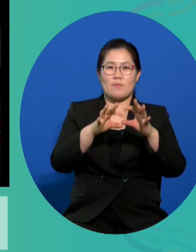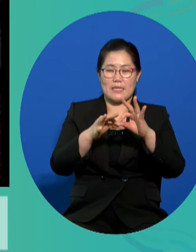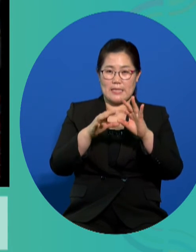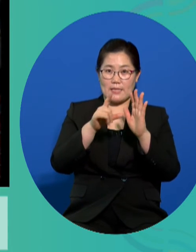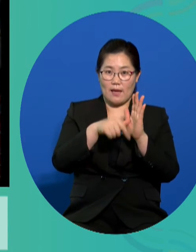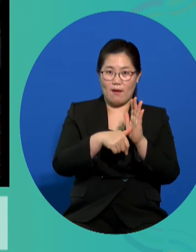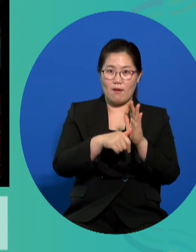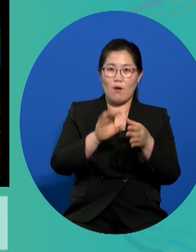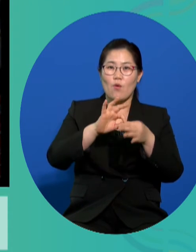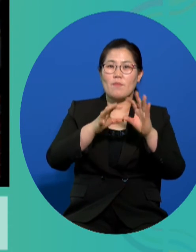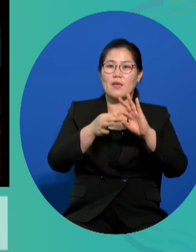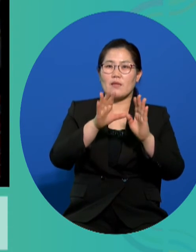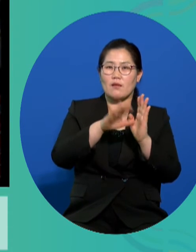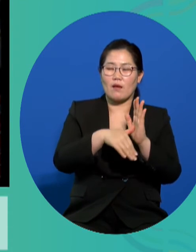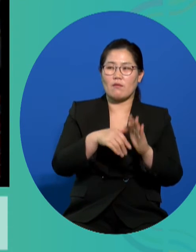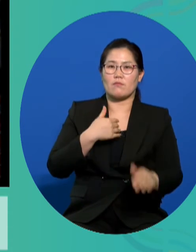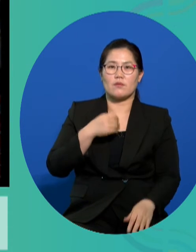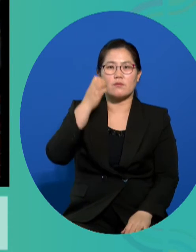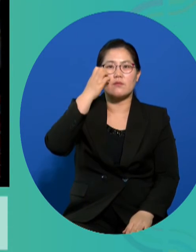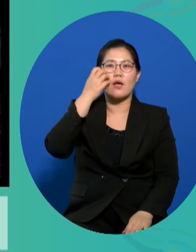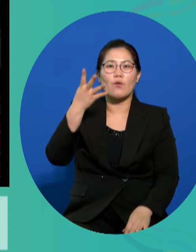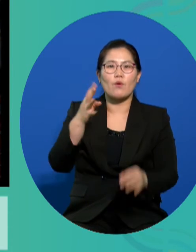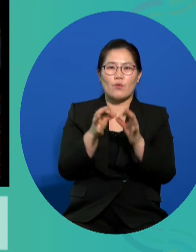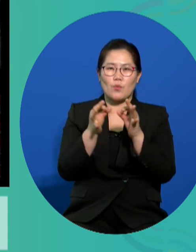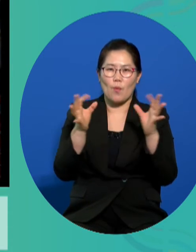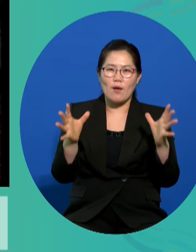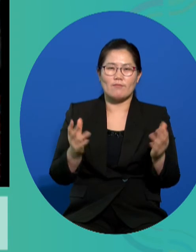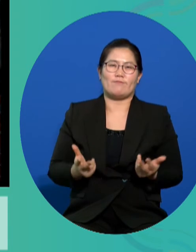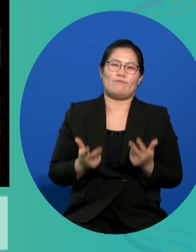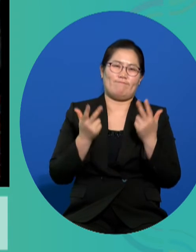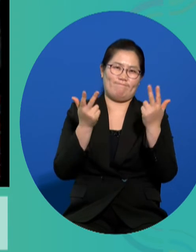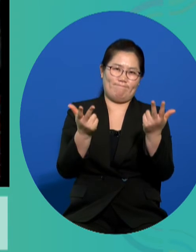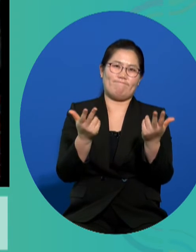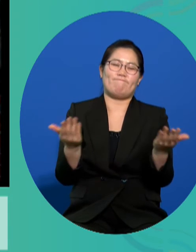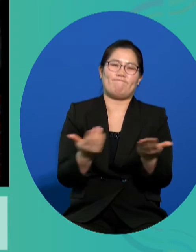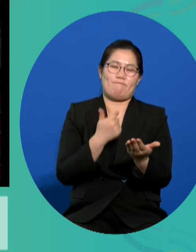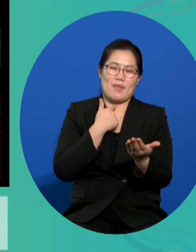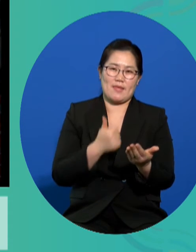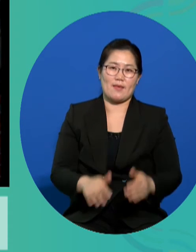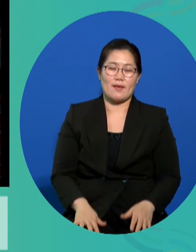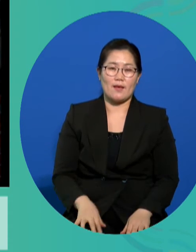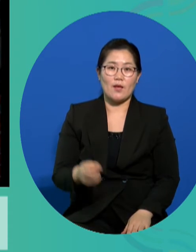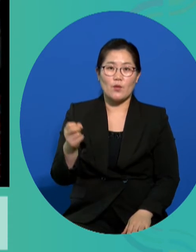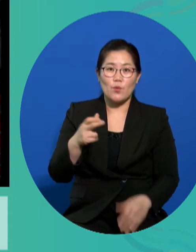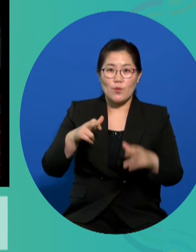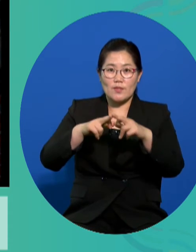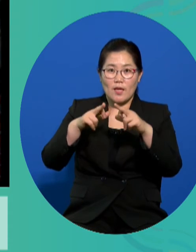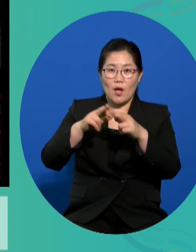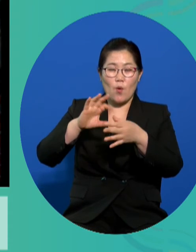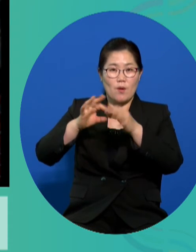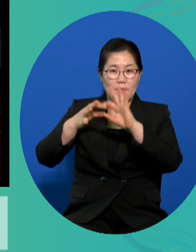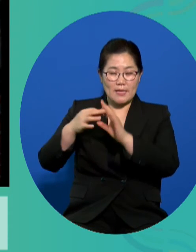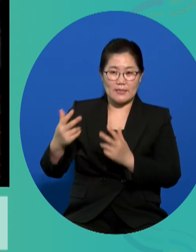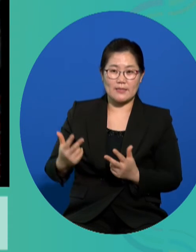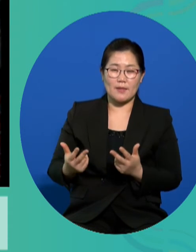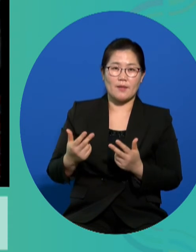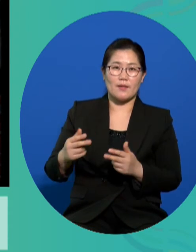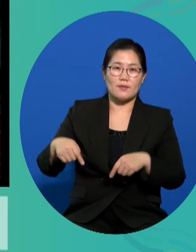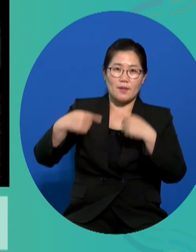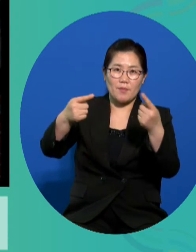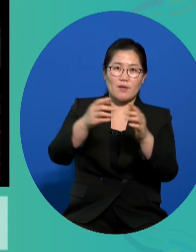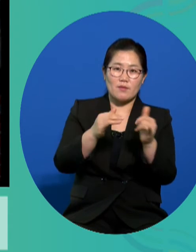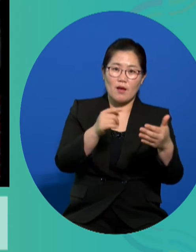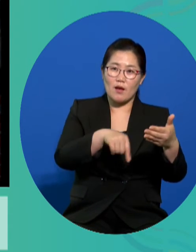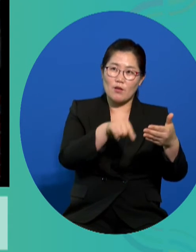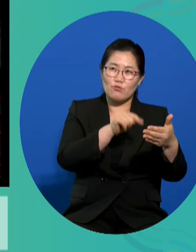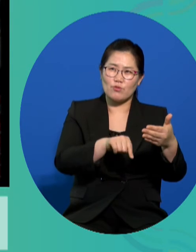그 4개월 동안 파견 나가서 자원봉사를 했습니다. 특히 이제 패럴림픽에 그 참가한 선수 중에 여기 보시면 그림 중에